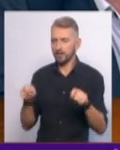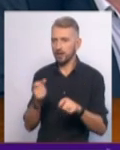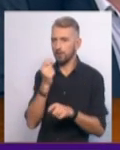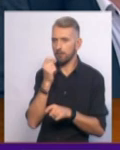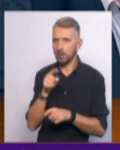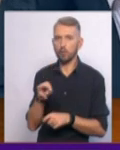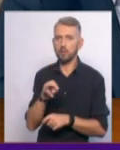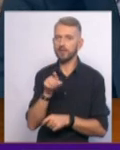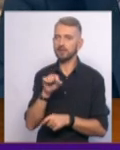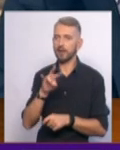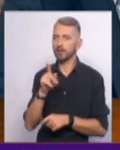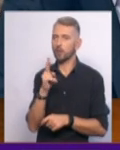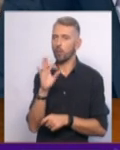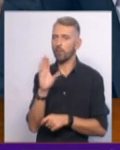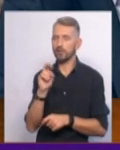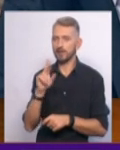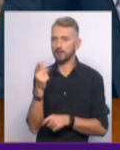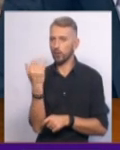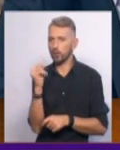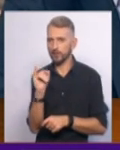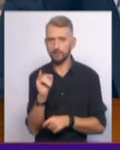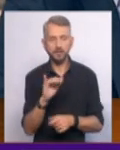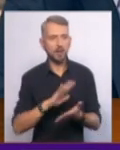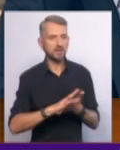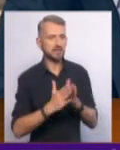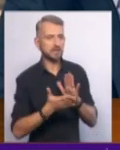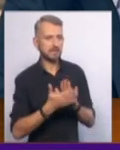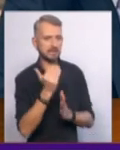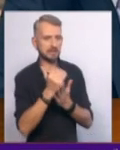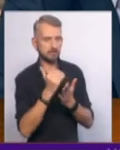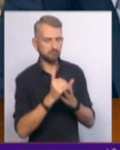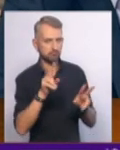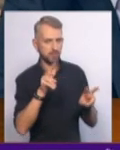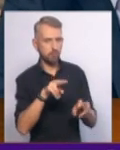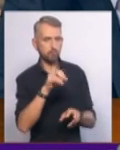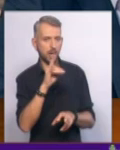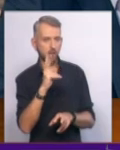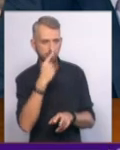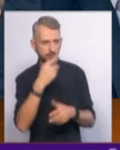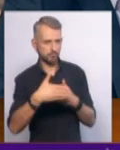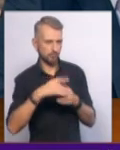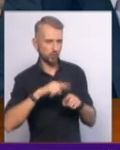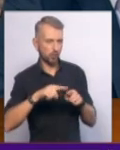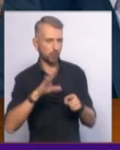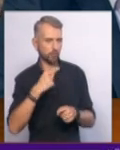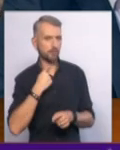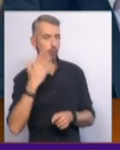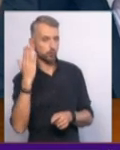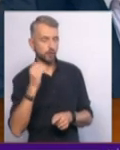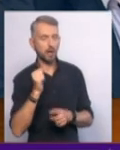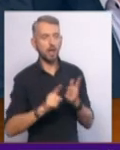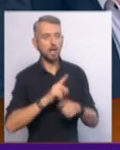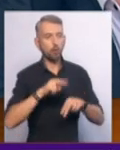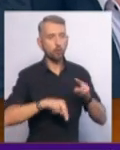Марії Зеньковецької? Статус парку буде найближчим часом проголосований, а от